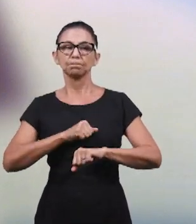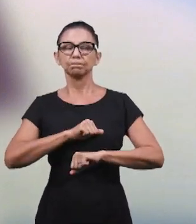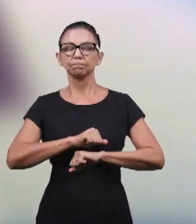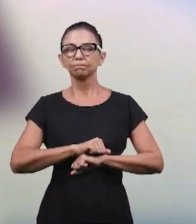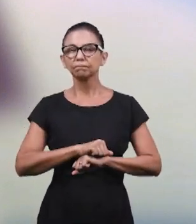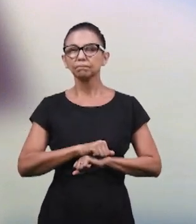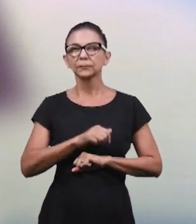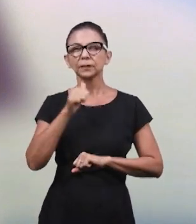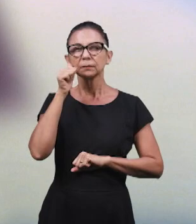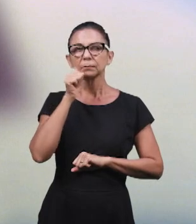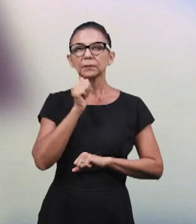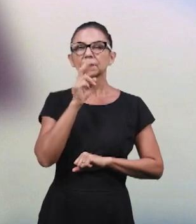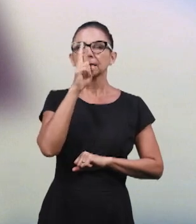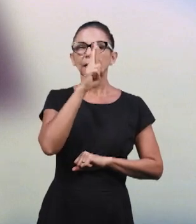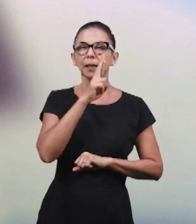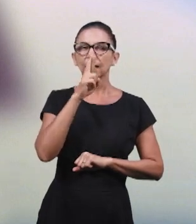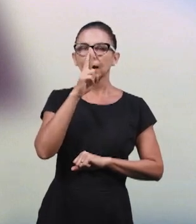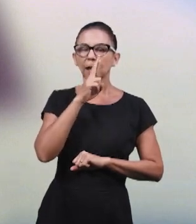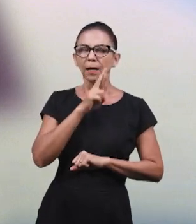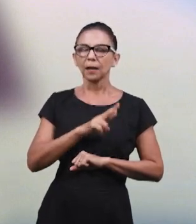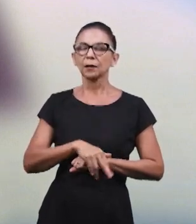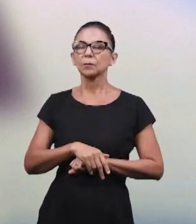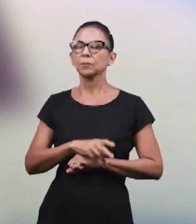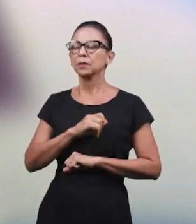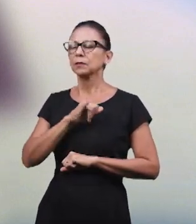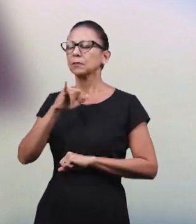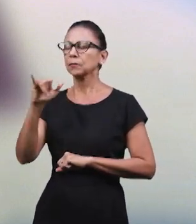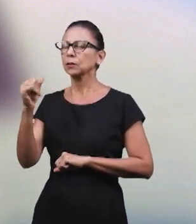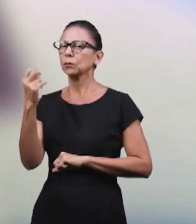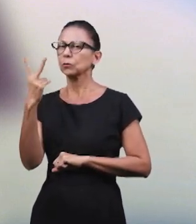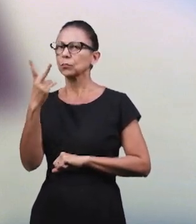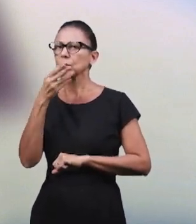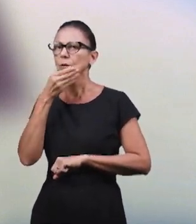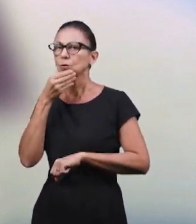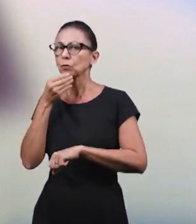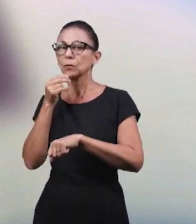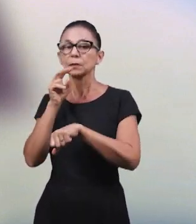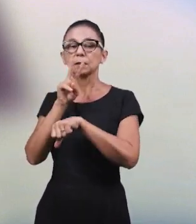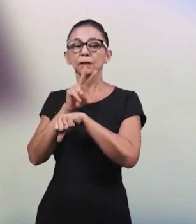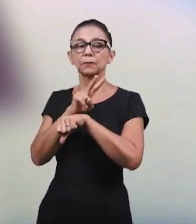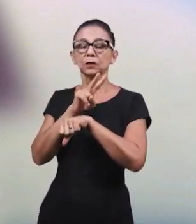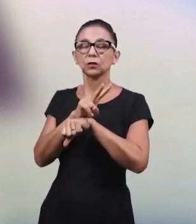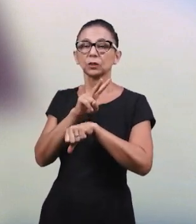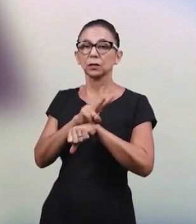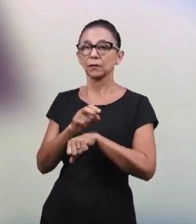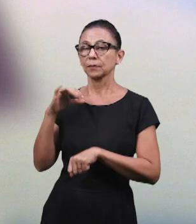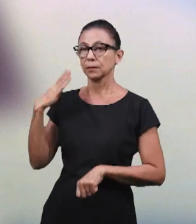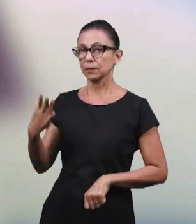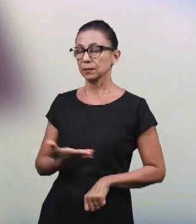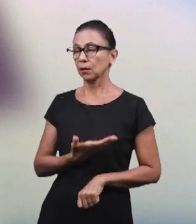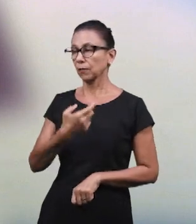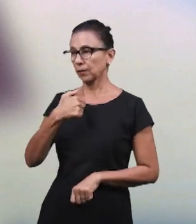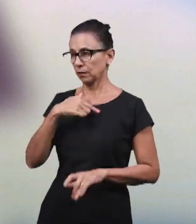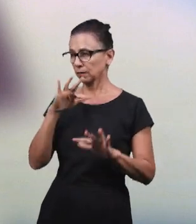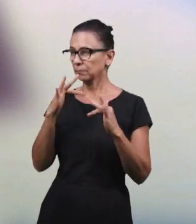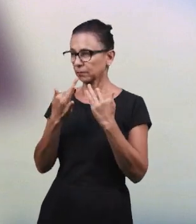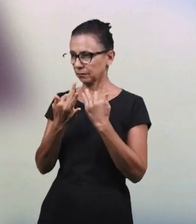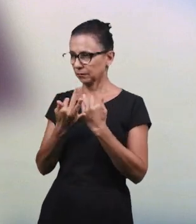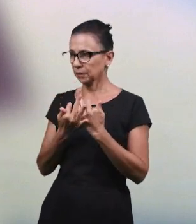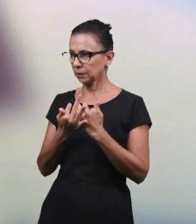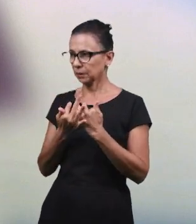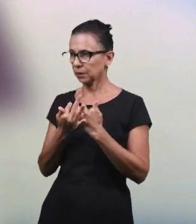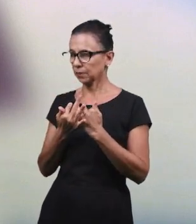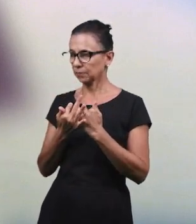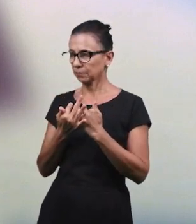serait détruite et a demandé aux espions un signe afin qu'il ait le salut pour elle et